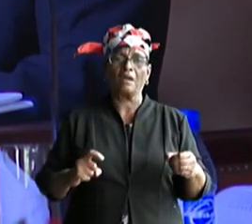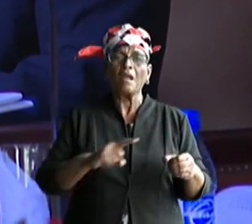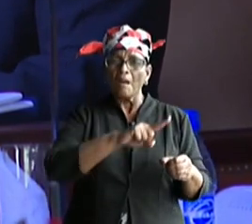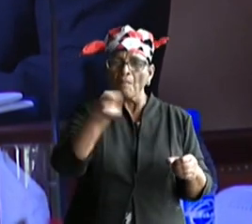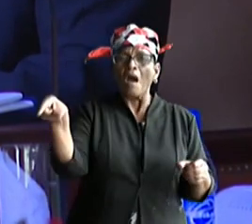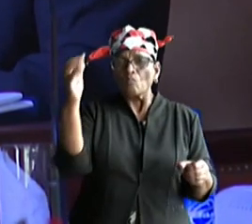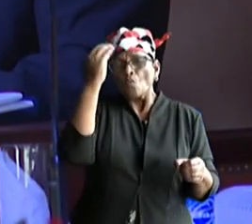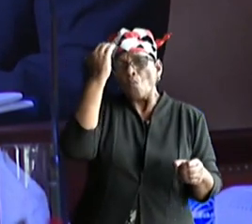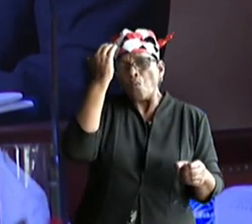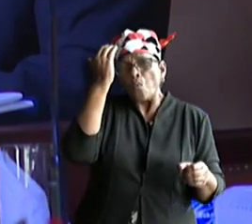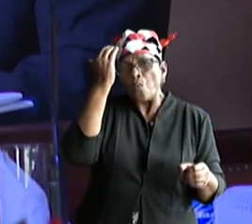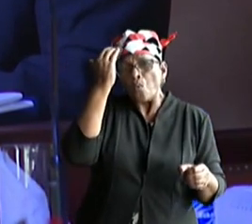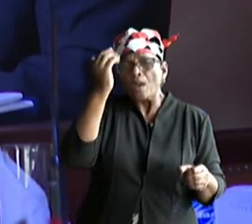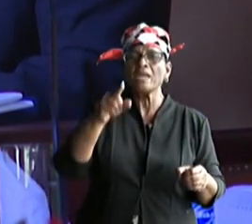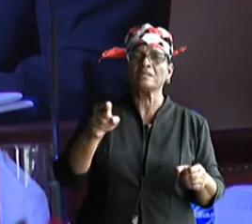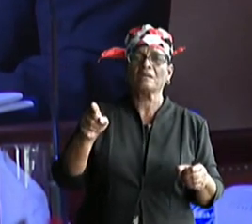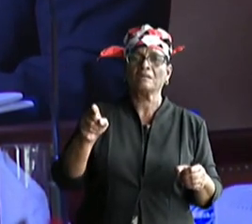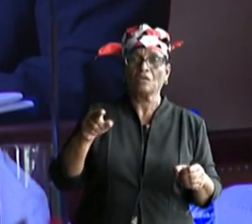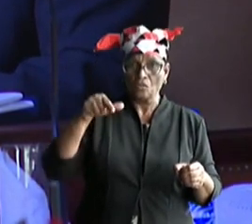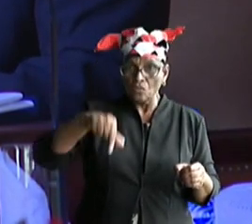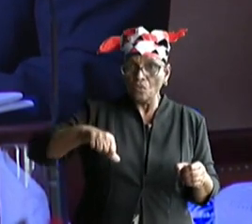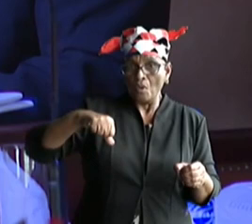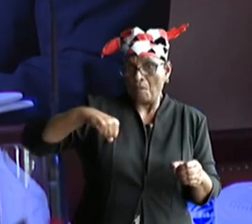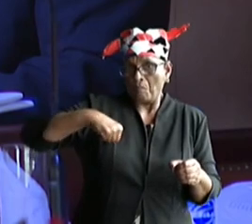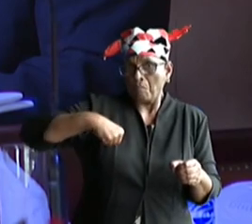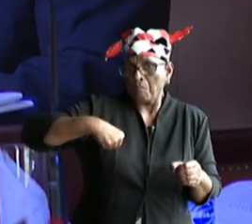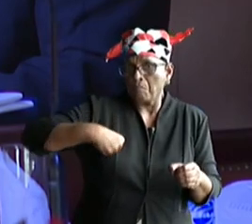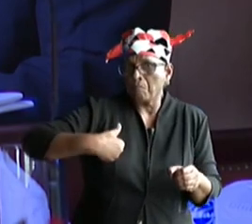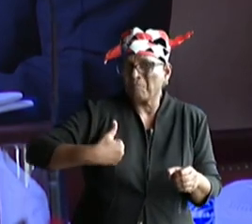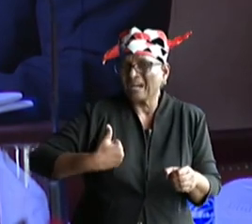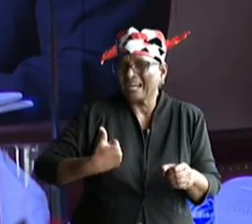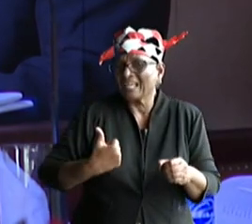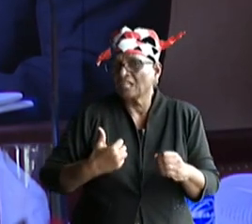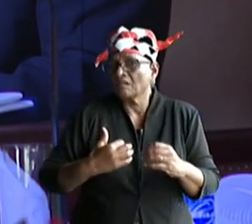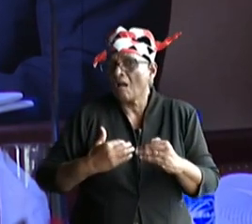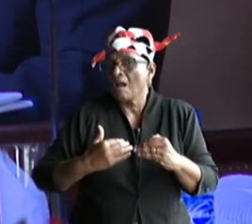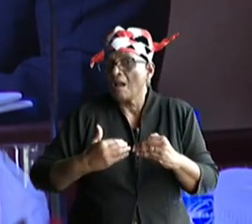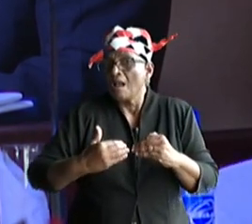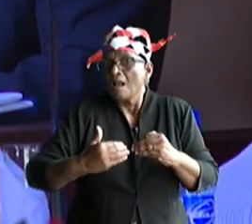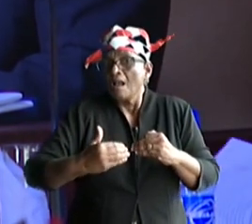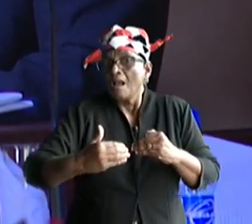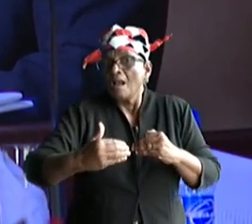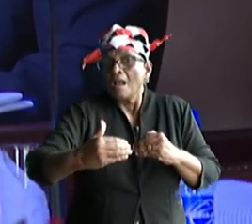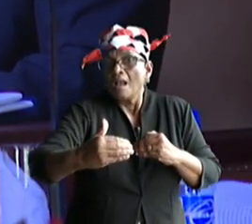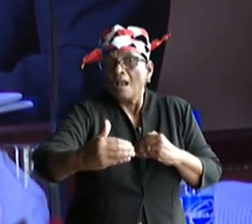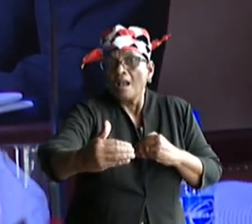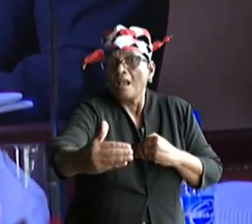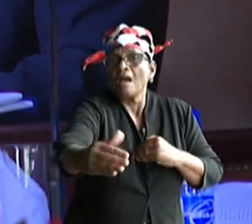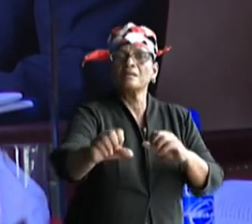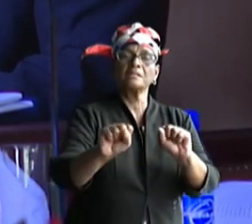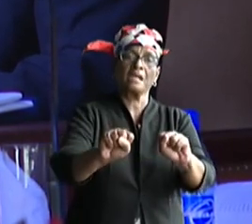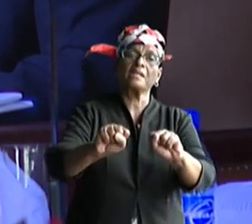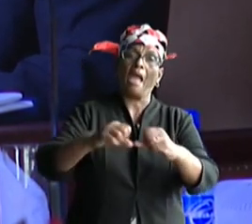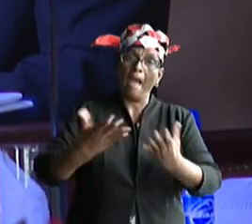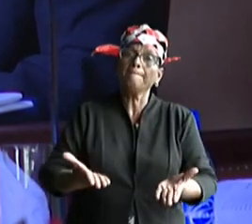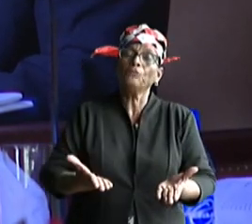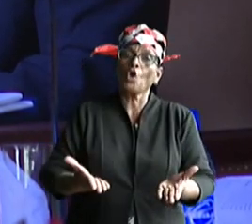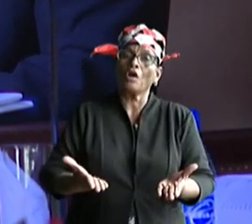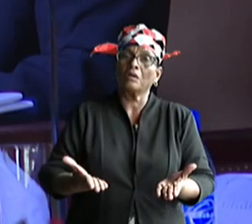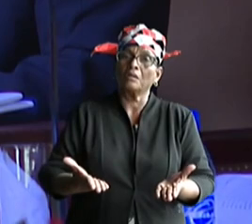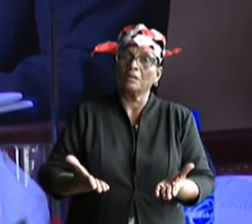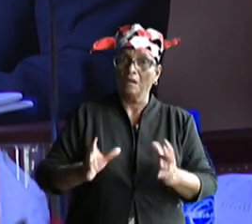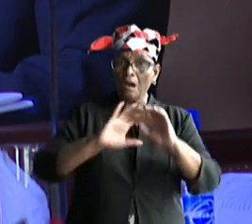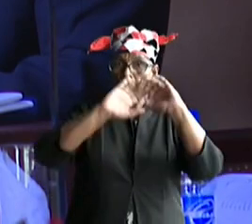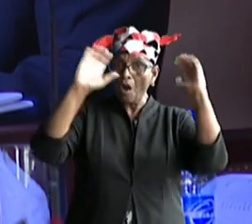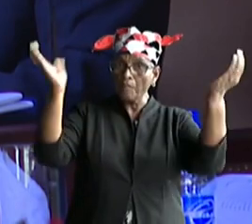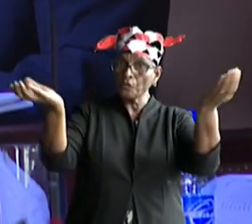moeten beseffen dat we aan het begin zijn van een nog lange strijd. In de wereld staan we als uniek